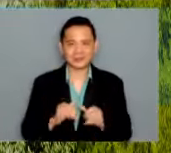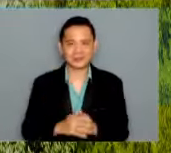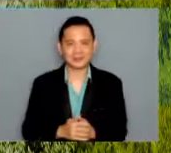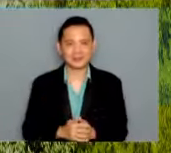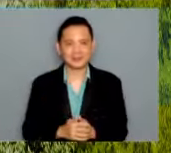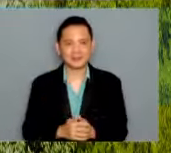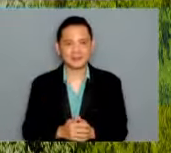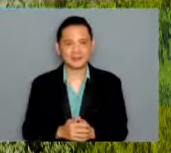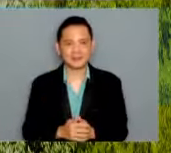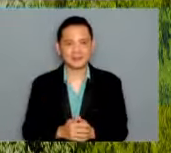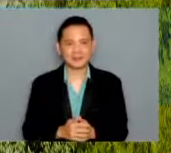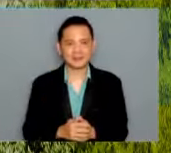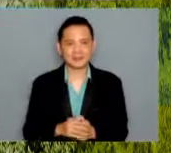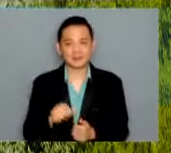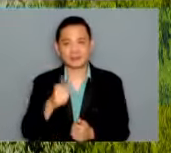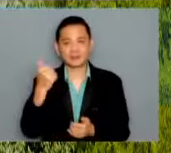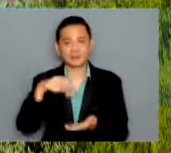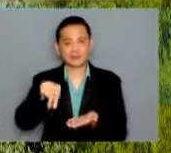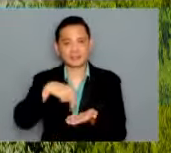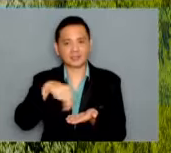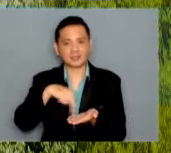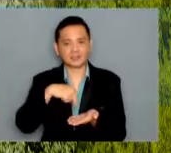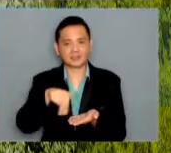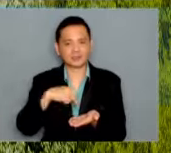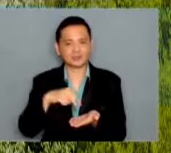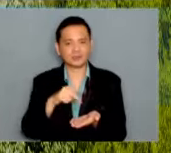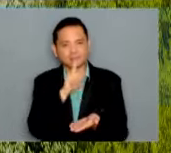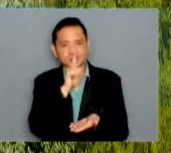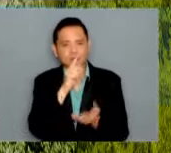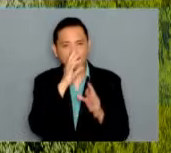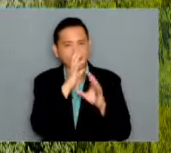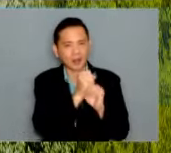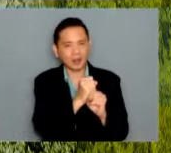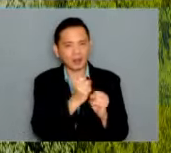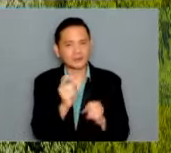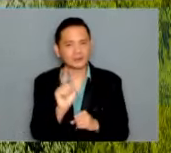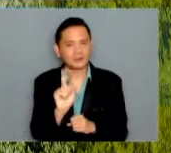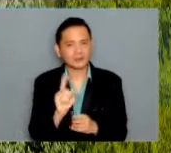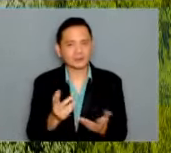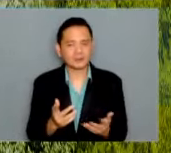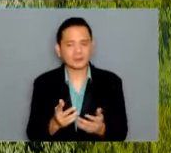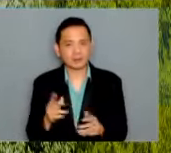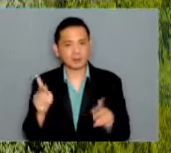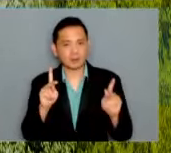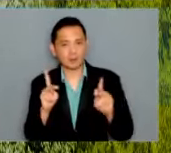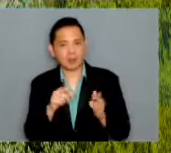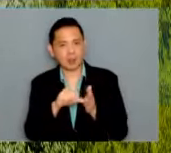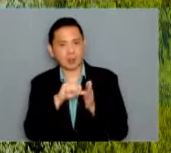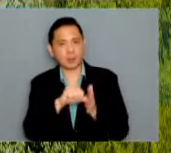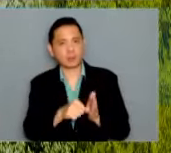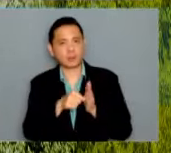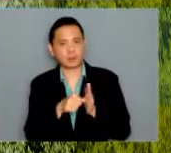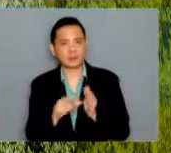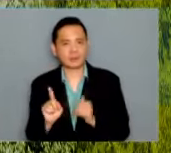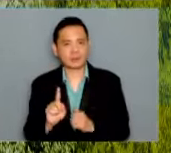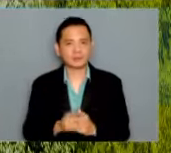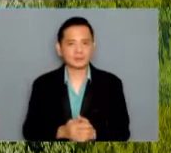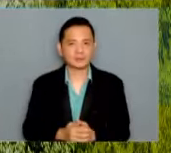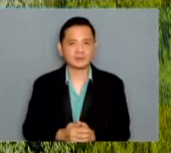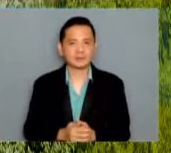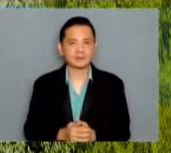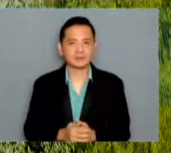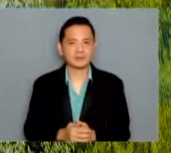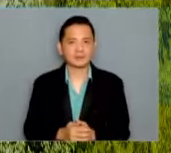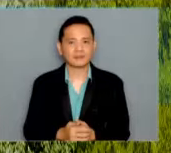mga dances na pinaka-impress yung mga dayuhan? Actually po, pinaka-impress po sila is yung mga rural po. Kasi paano rural?